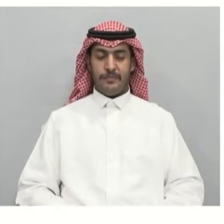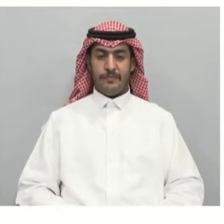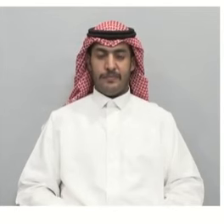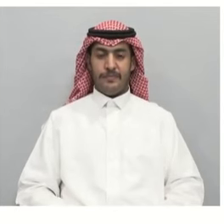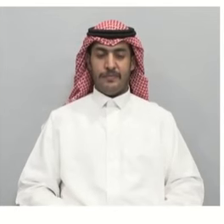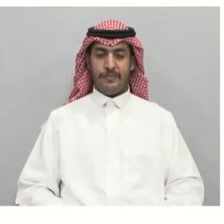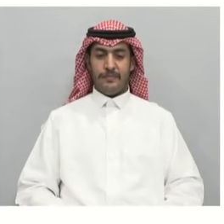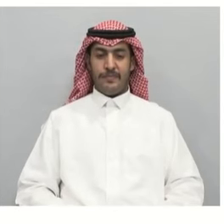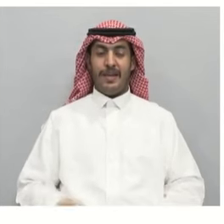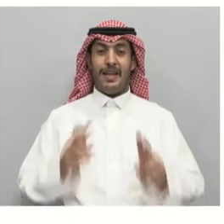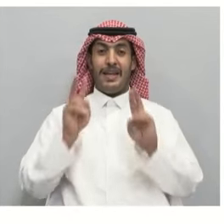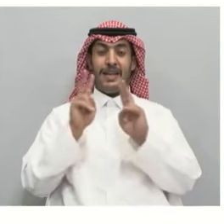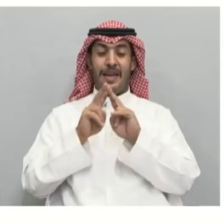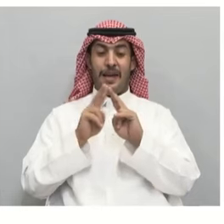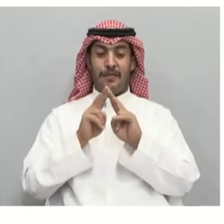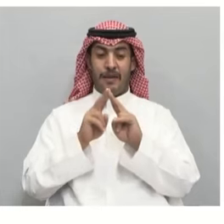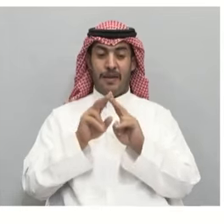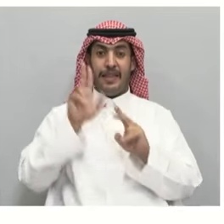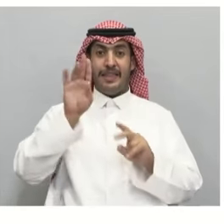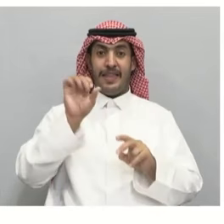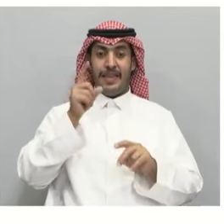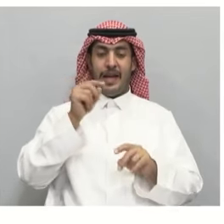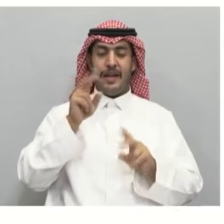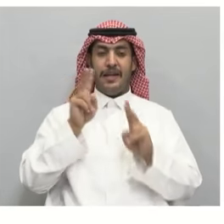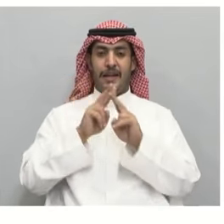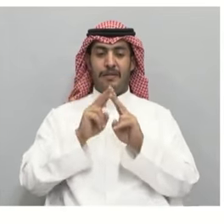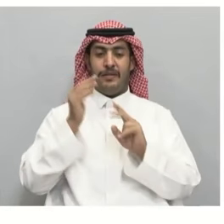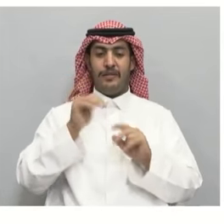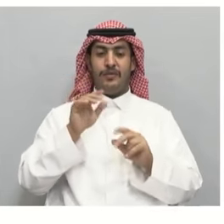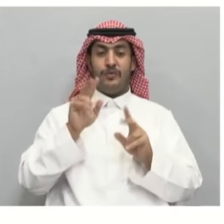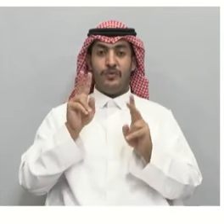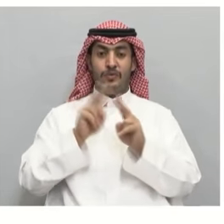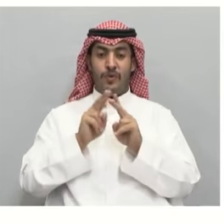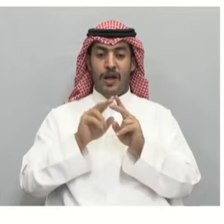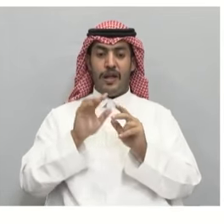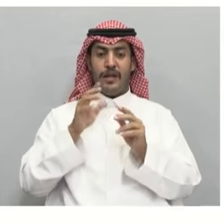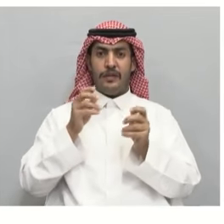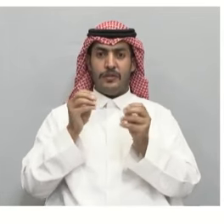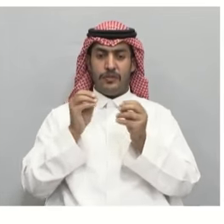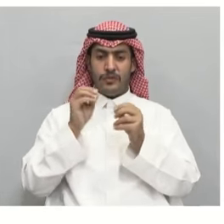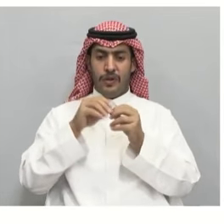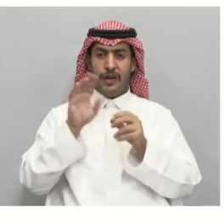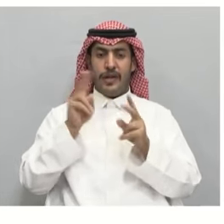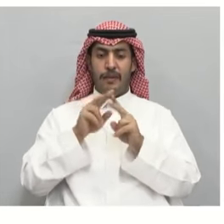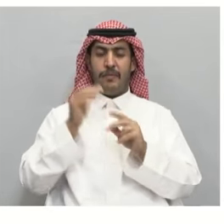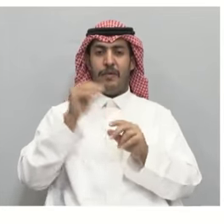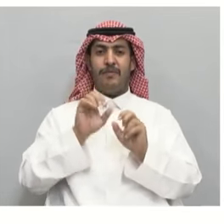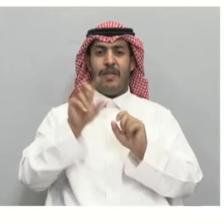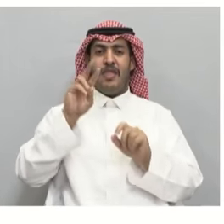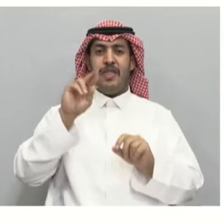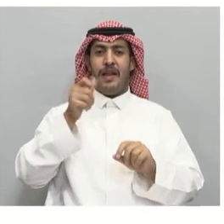الاثراء الكهرباء التيار الكهربائي الشحنات الكهربائيه عرفنا ان المواد تتكون من